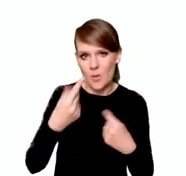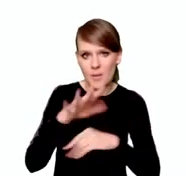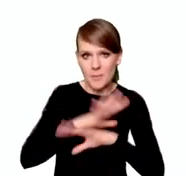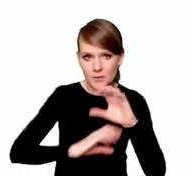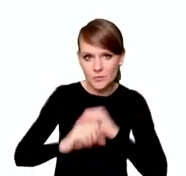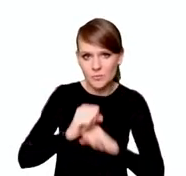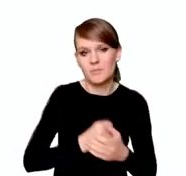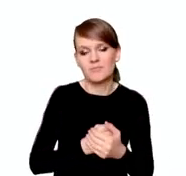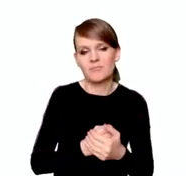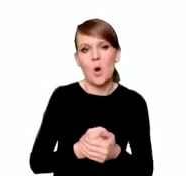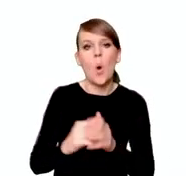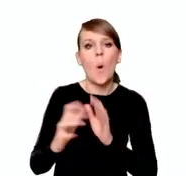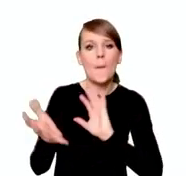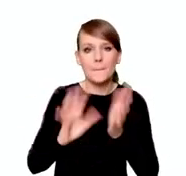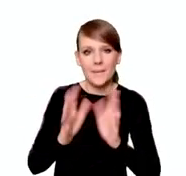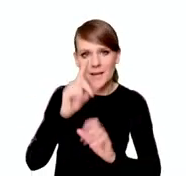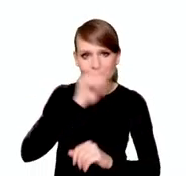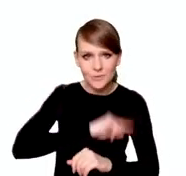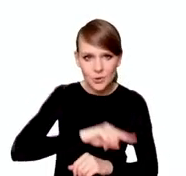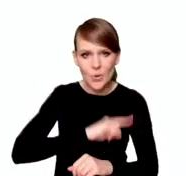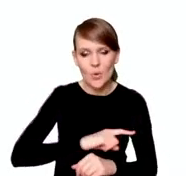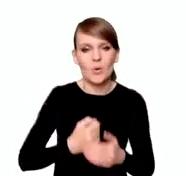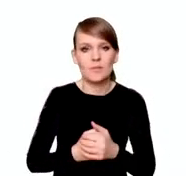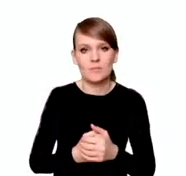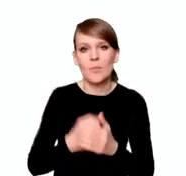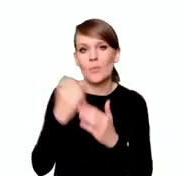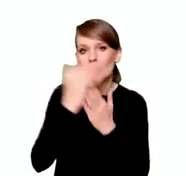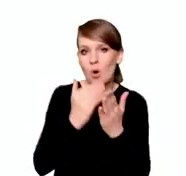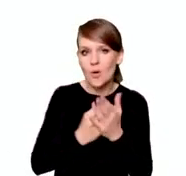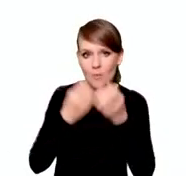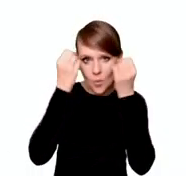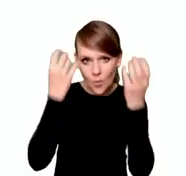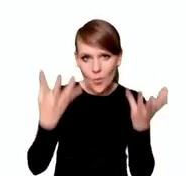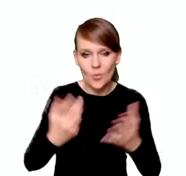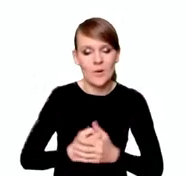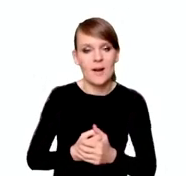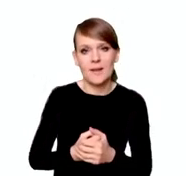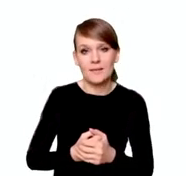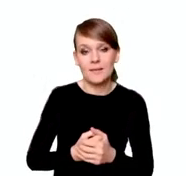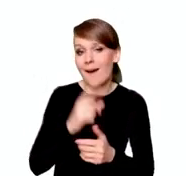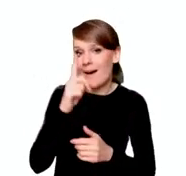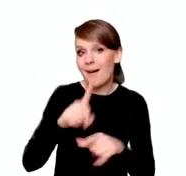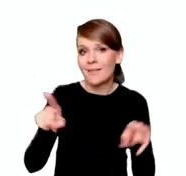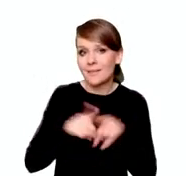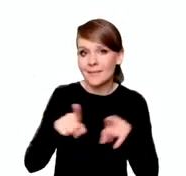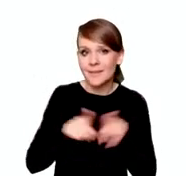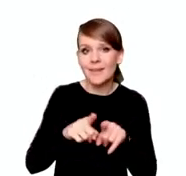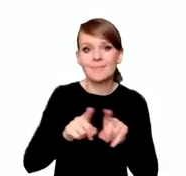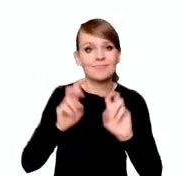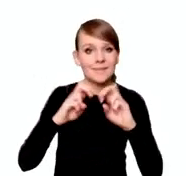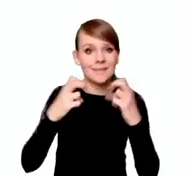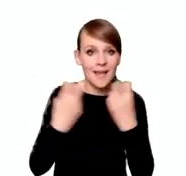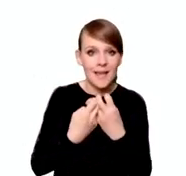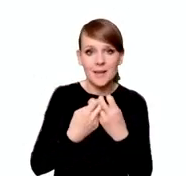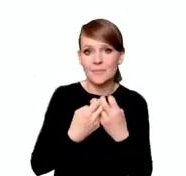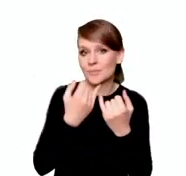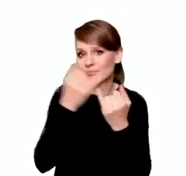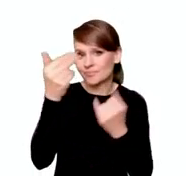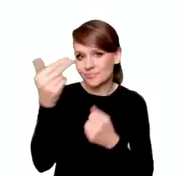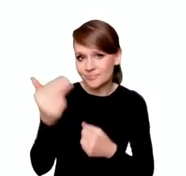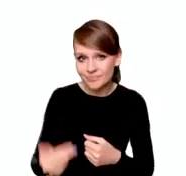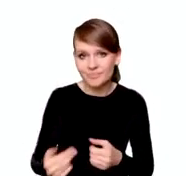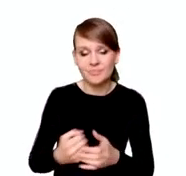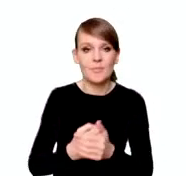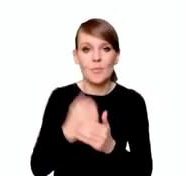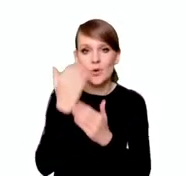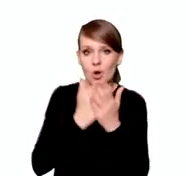opieka psychologiczna, programy kulturalne, ale też seminaria tematyczne, programy szkoleniowe